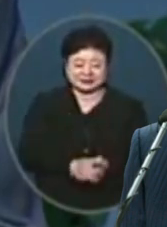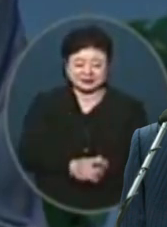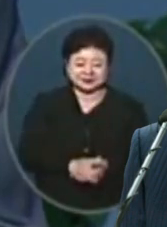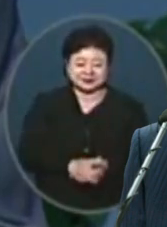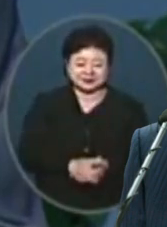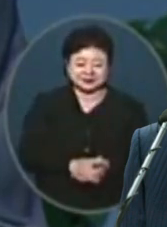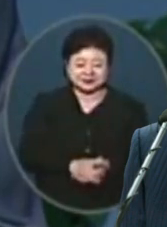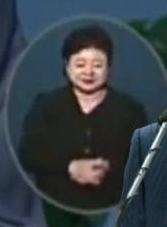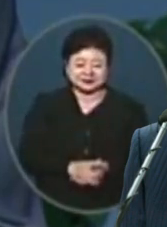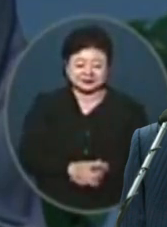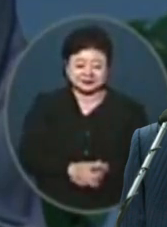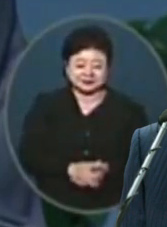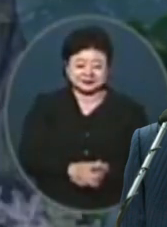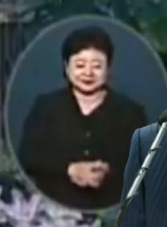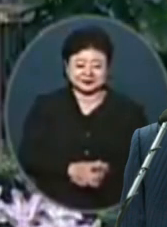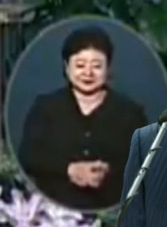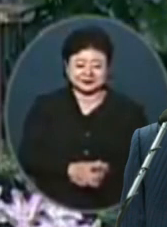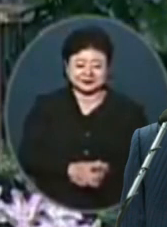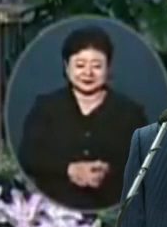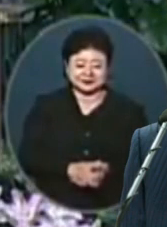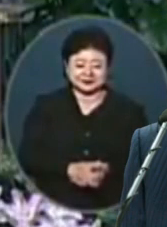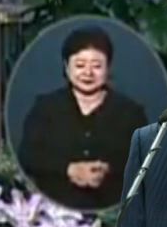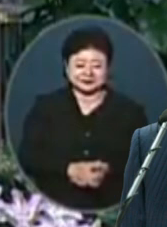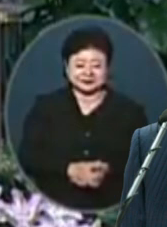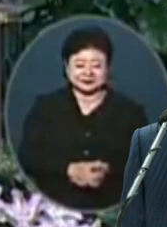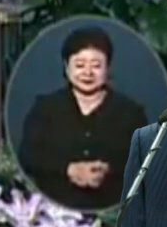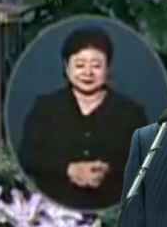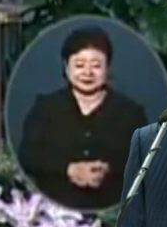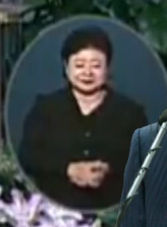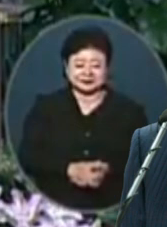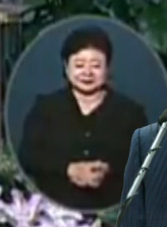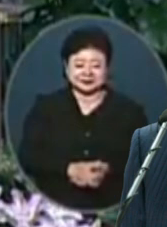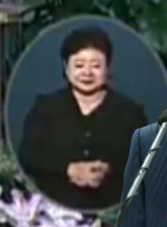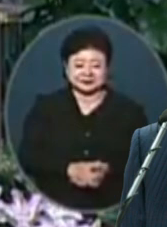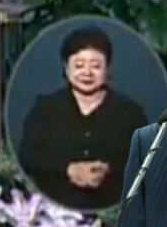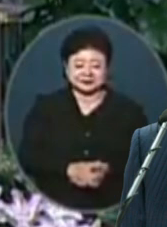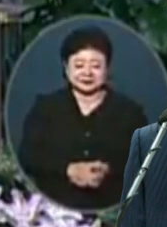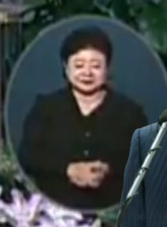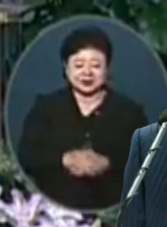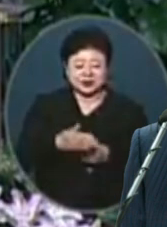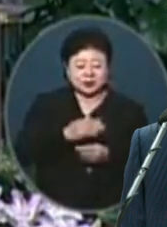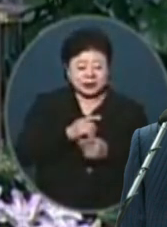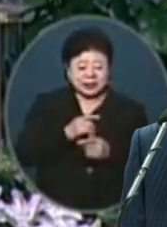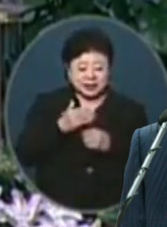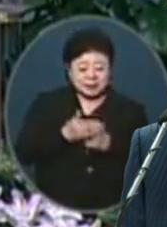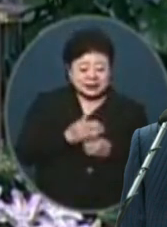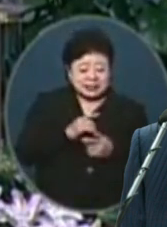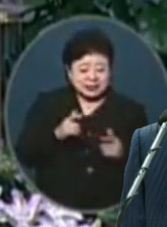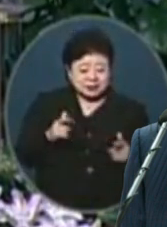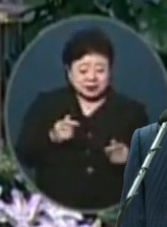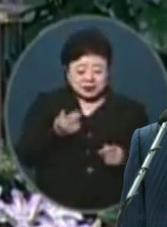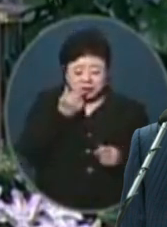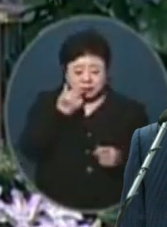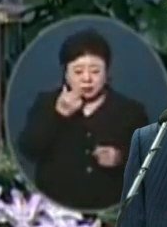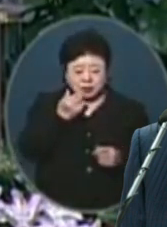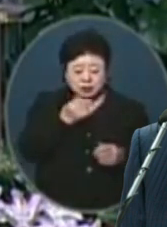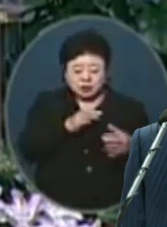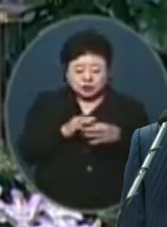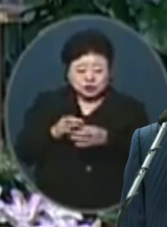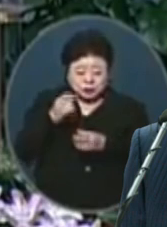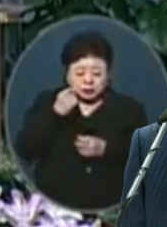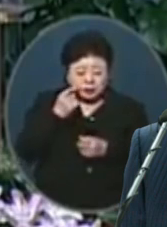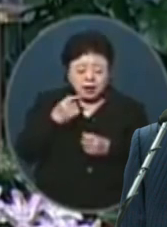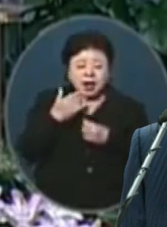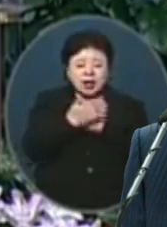은혜를 말하는 것입니다. 더구나 그 도움을 받지 않고는 생명을 유지할 수 없다면 그